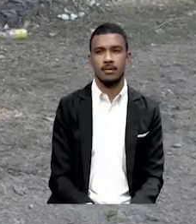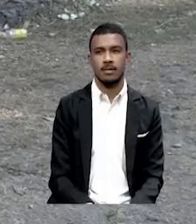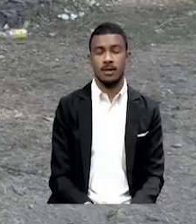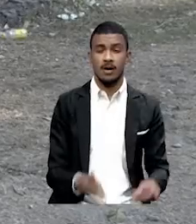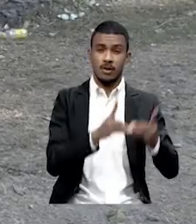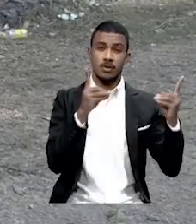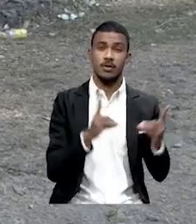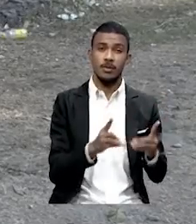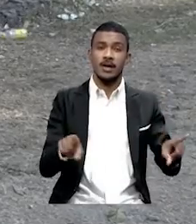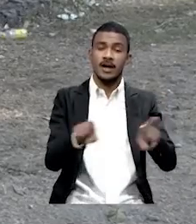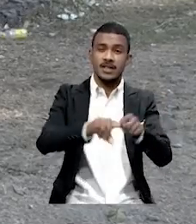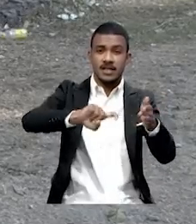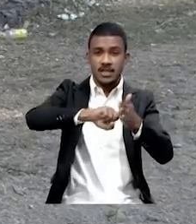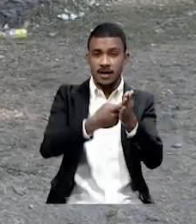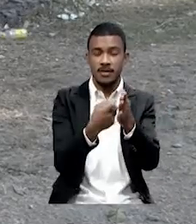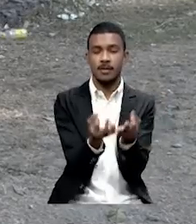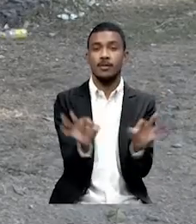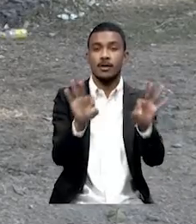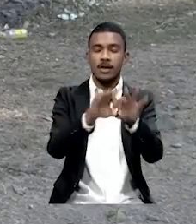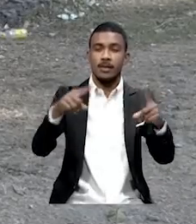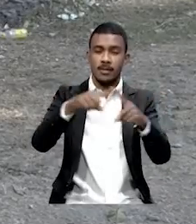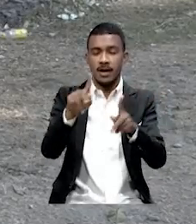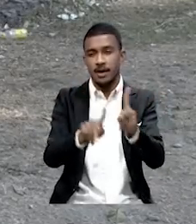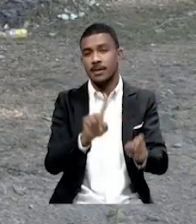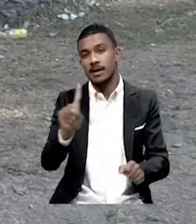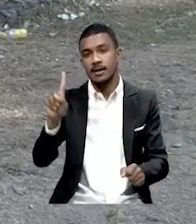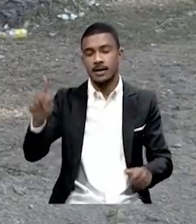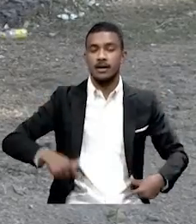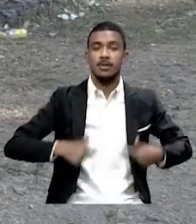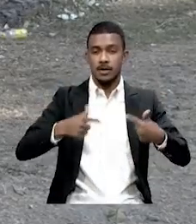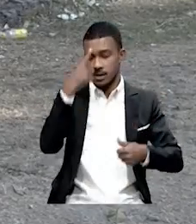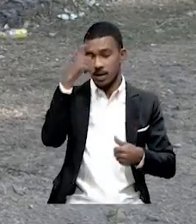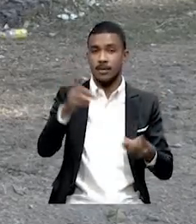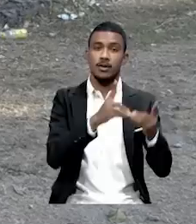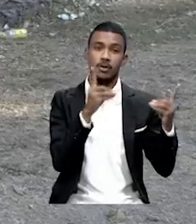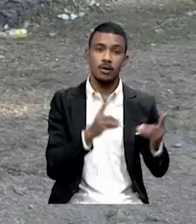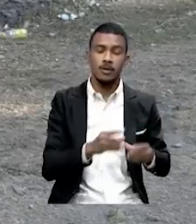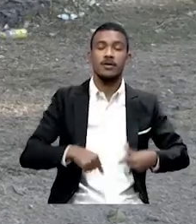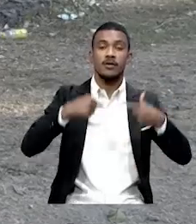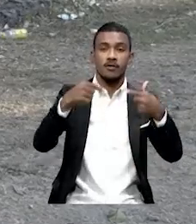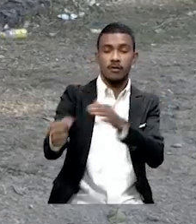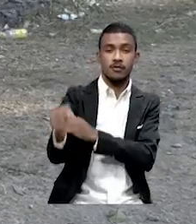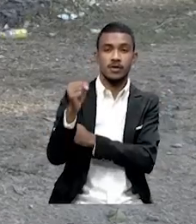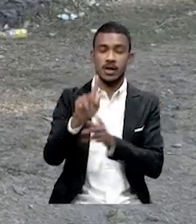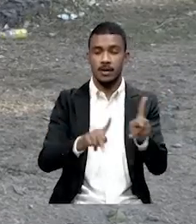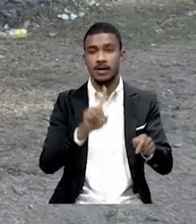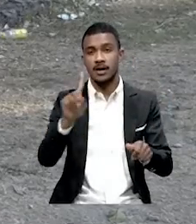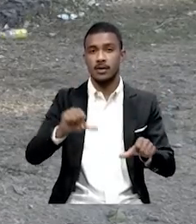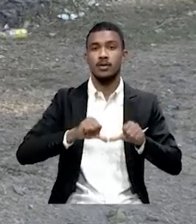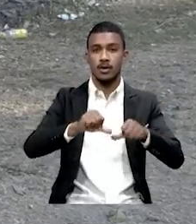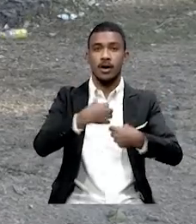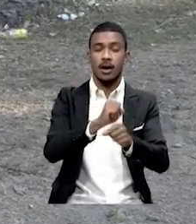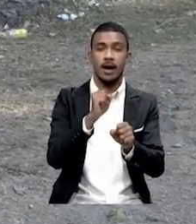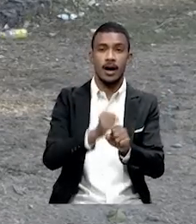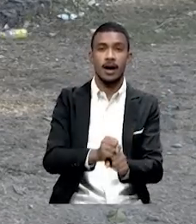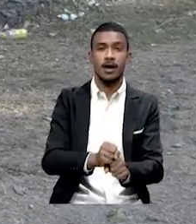Doming hanya sesuatu importante ba ema ididaknya Moris. Tambah doming fo forsa atau ema ididak kontinua halaunya peregrinasaun